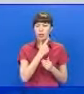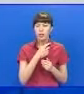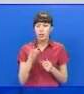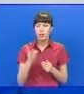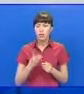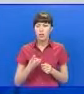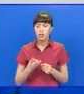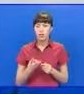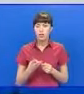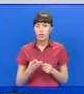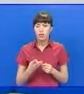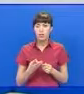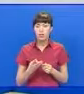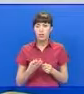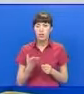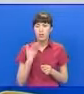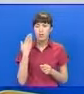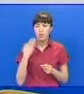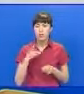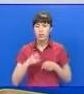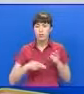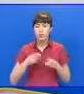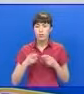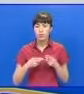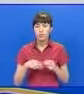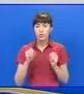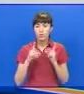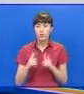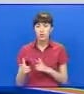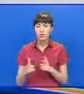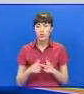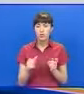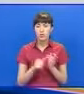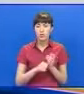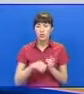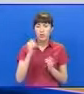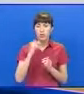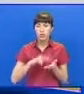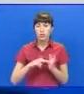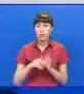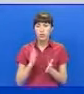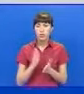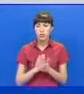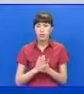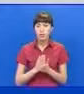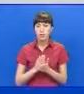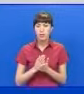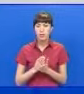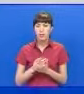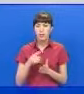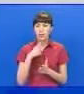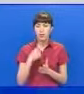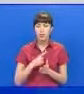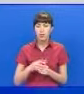қажетті жеңіл оталарды жасауға, маман дайындауға, 6 айлыққа жоспарға қойылып отыр. Былай айтқанда,